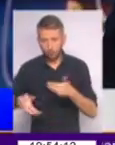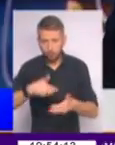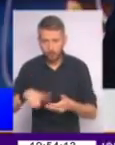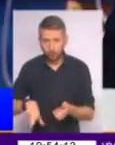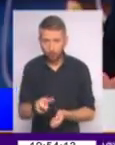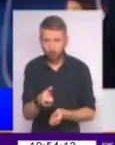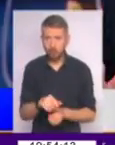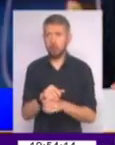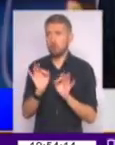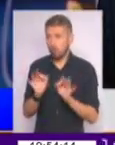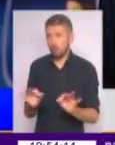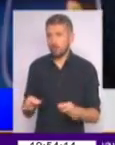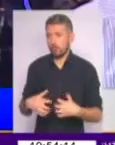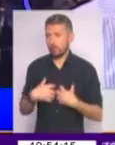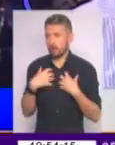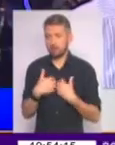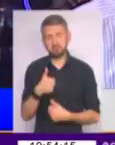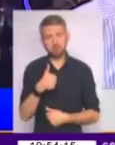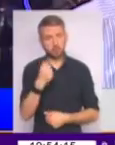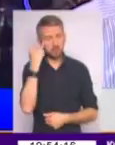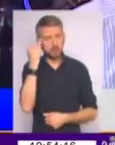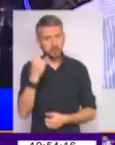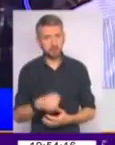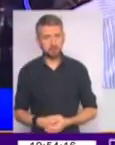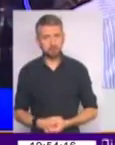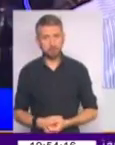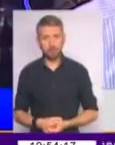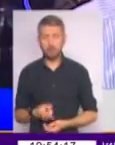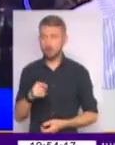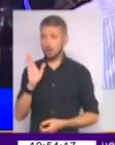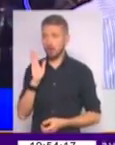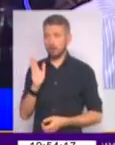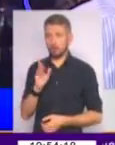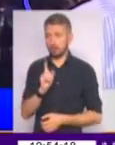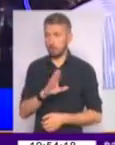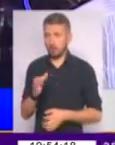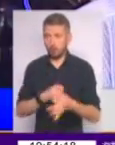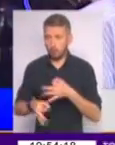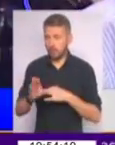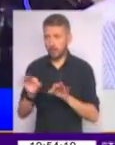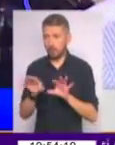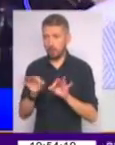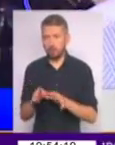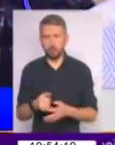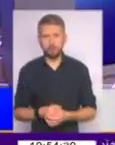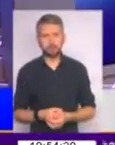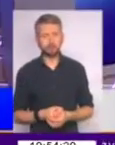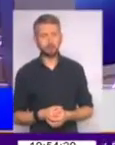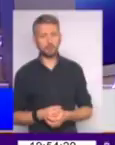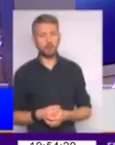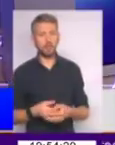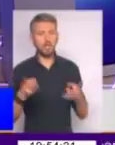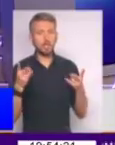нічого страшного. Все треба працювати. Тоді ми будемо не обсуждати і не коментувати. Треба хвилини завершення.